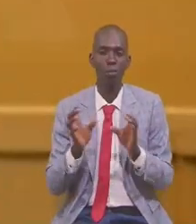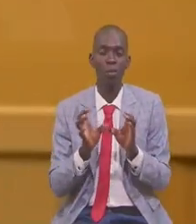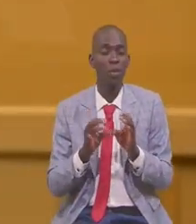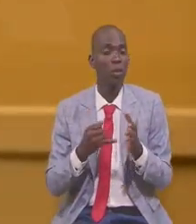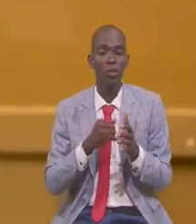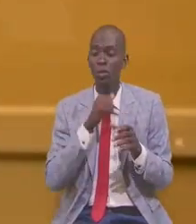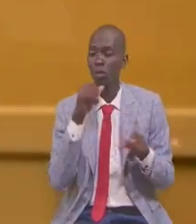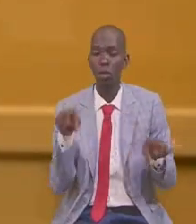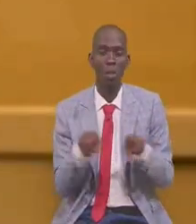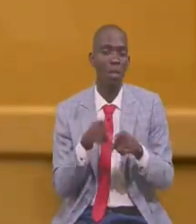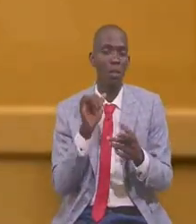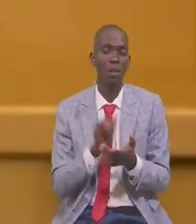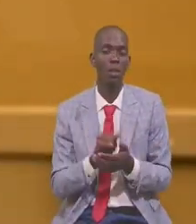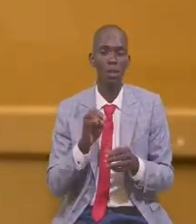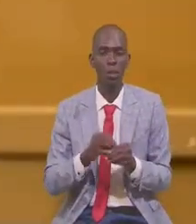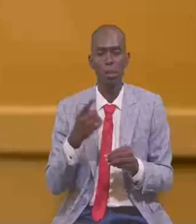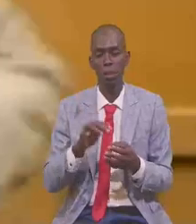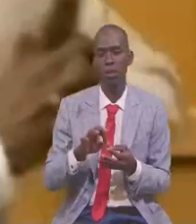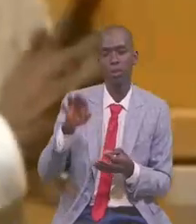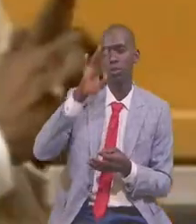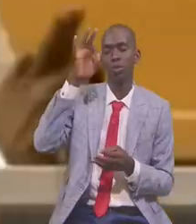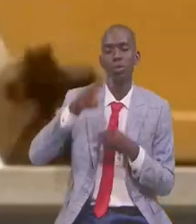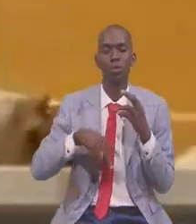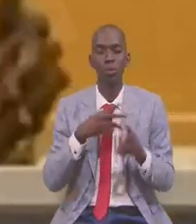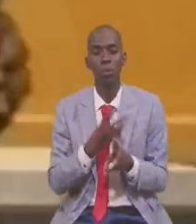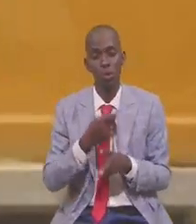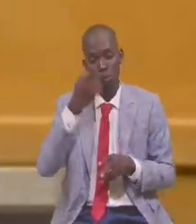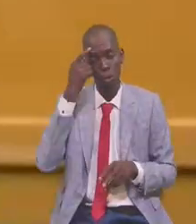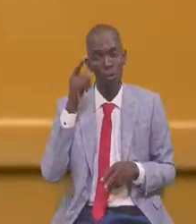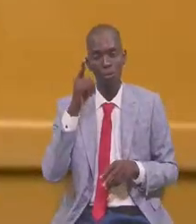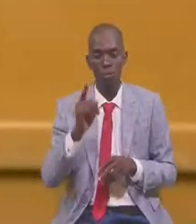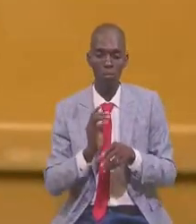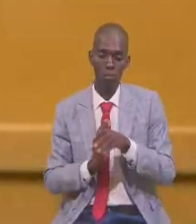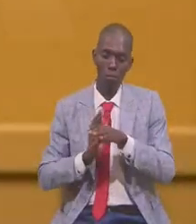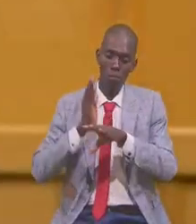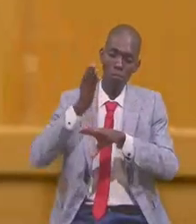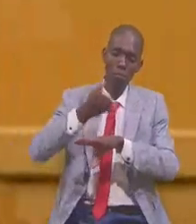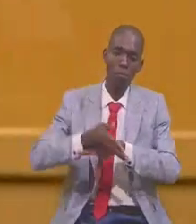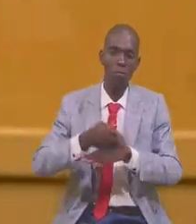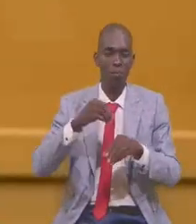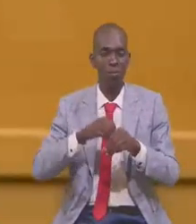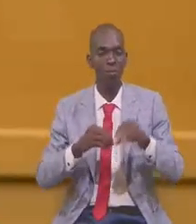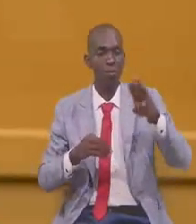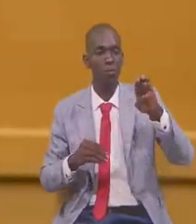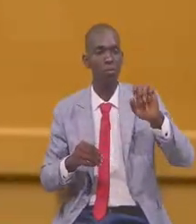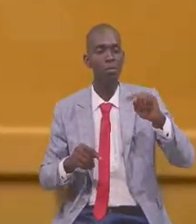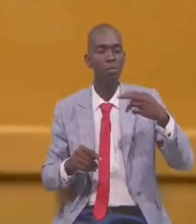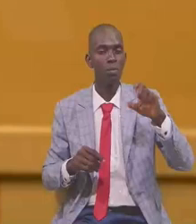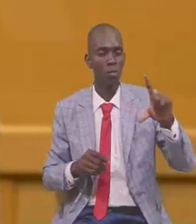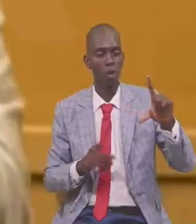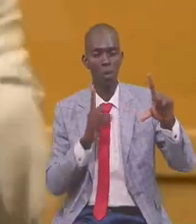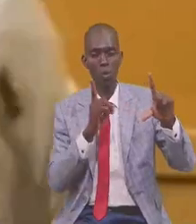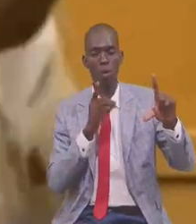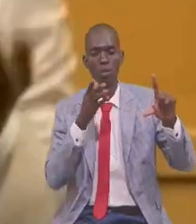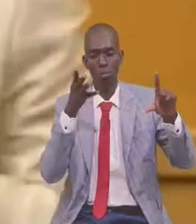ça dans le spirituel. Parce que vous avez traversé à Bethel 1/3.